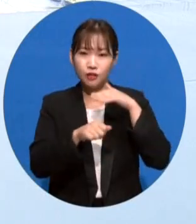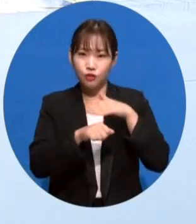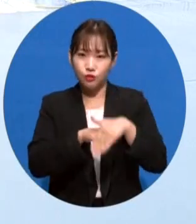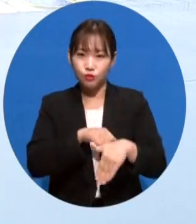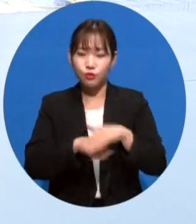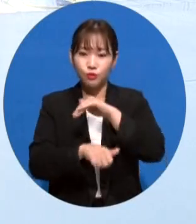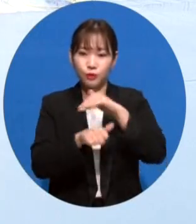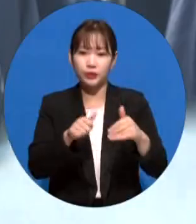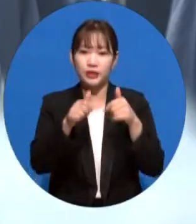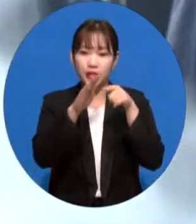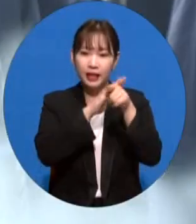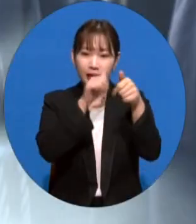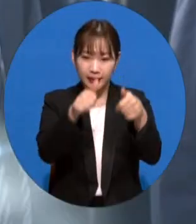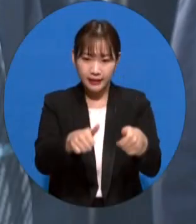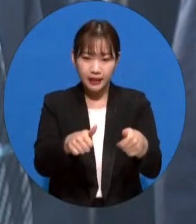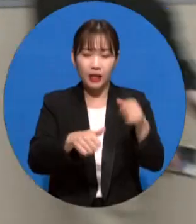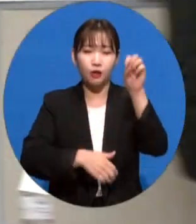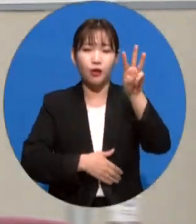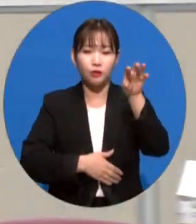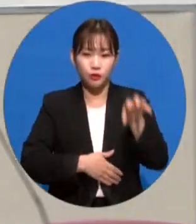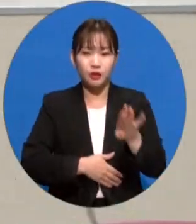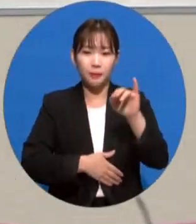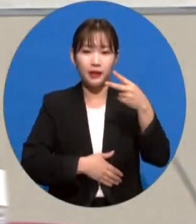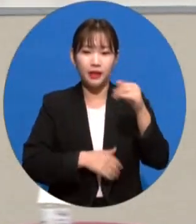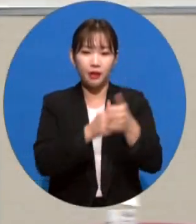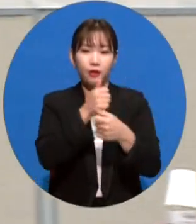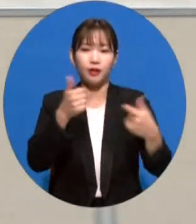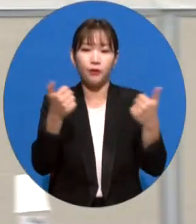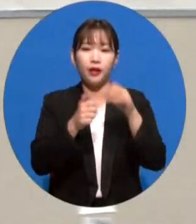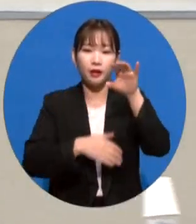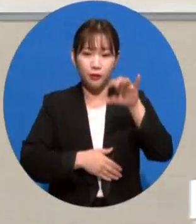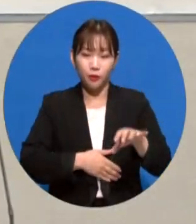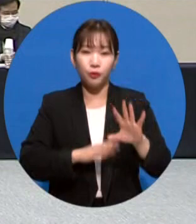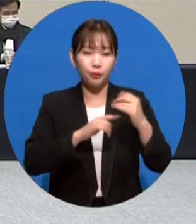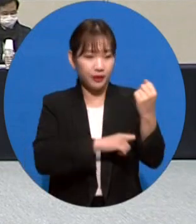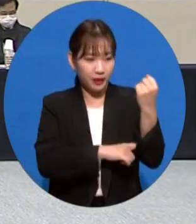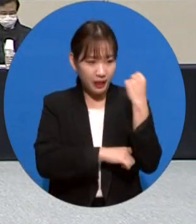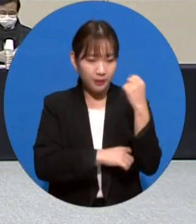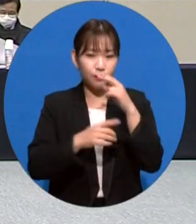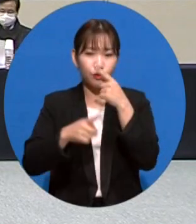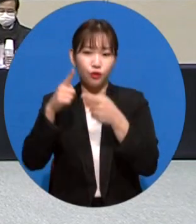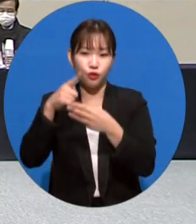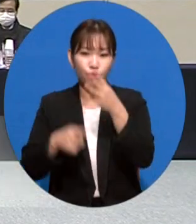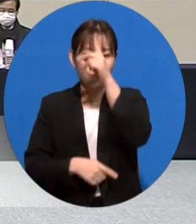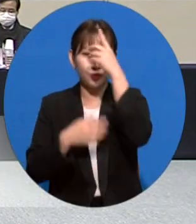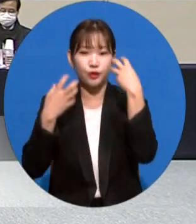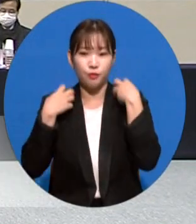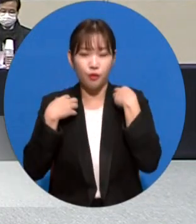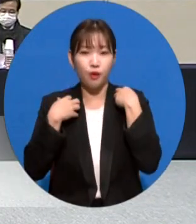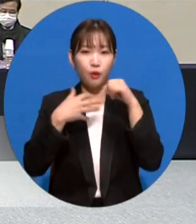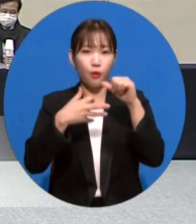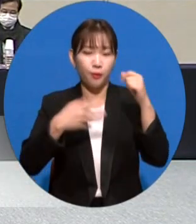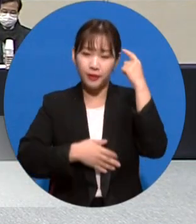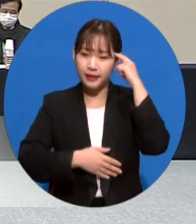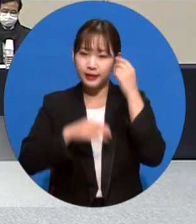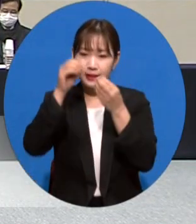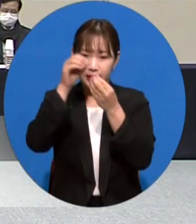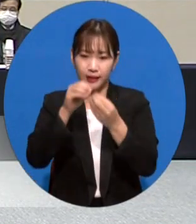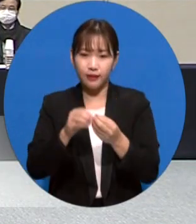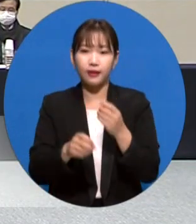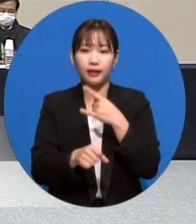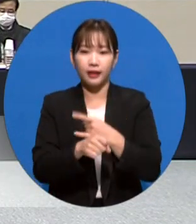이어서 광주에서 열린 현장 비대위원회 회의 자리에서 국민의힘과 윤석열 정부가 5.18 정신을